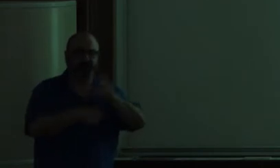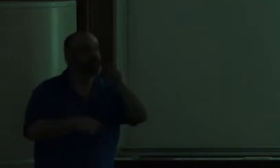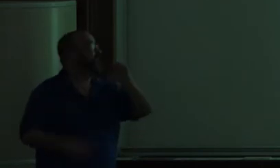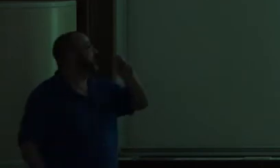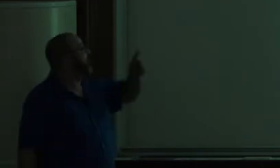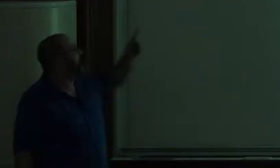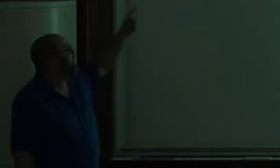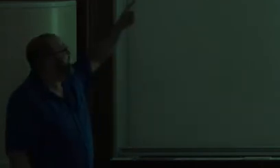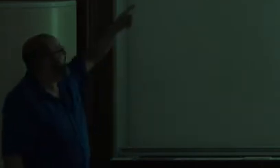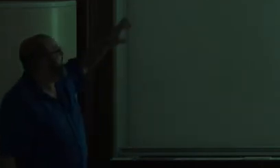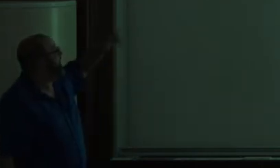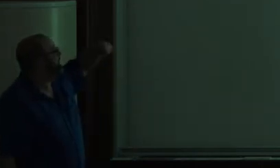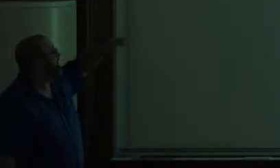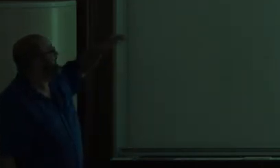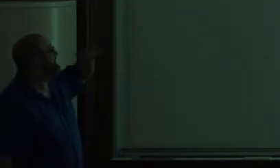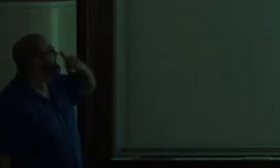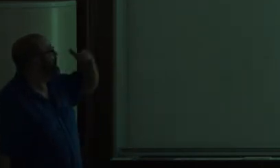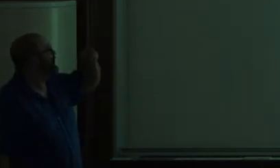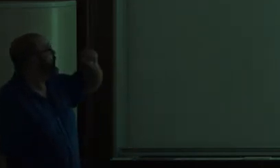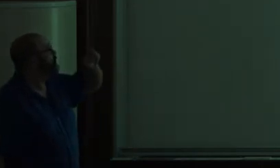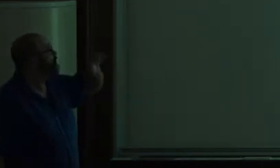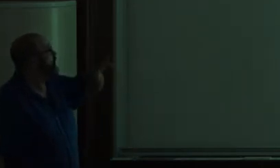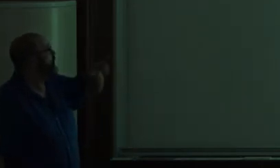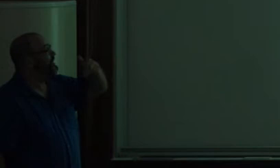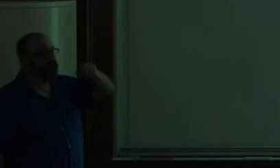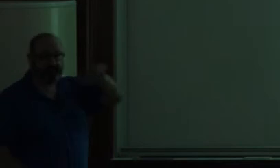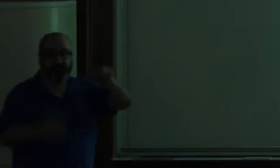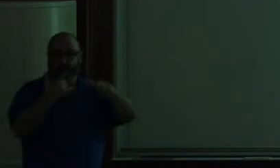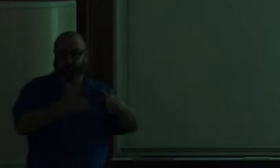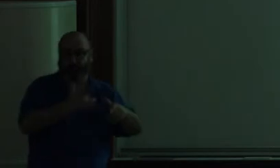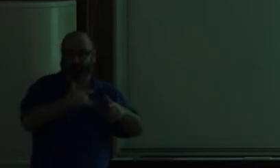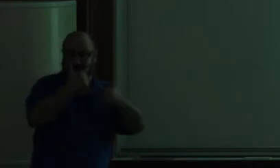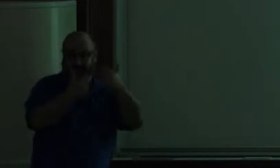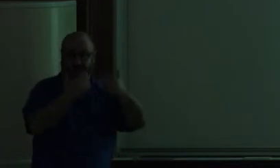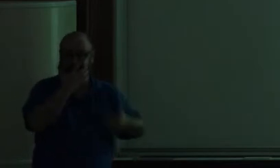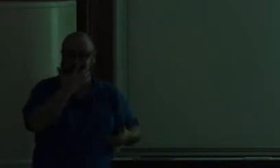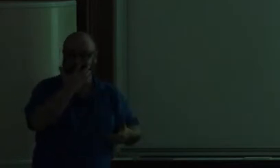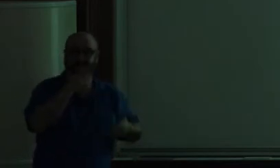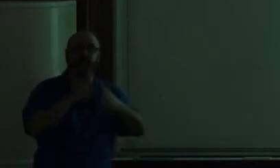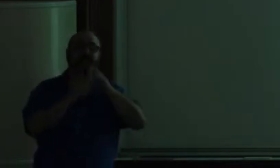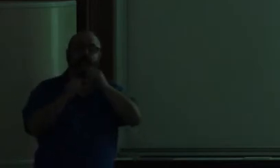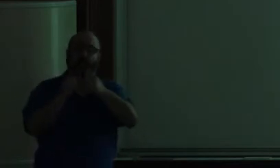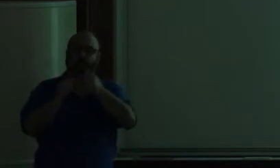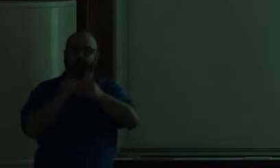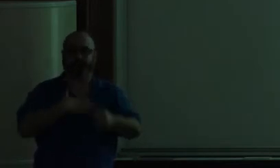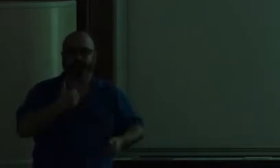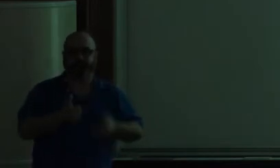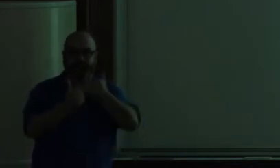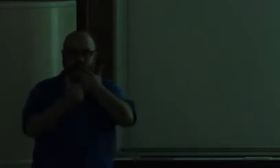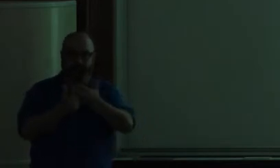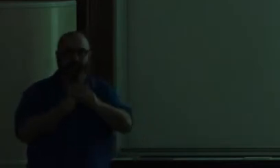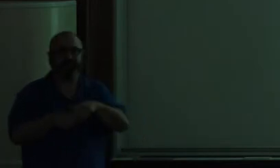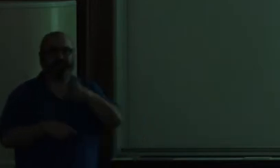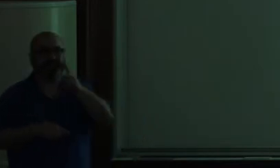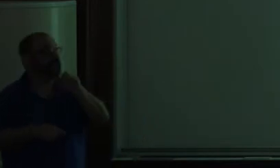DEFODIC, OrderDIC, NEMTUPE. Ce sont des collections qui sont très intéressantes, qui ont tous des usages vraiment sympas. Counter est quand même une de mes favorites, et le DEC aussi